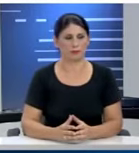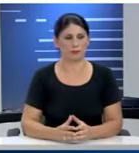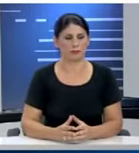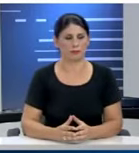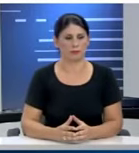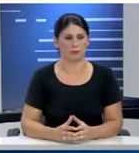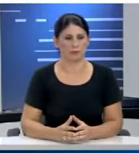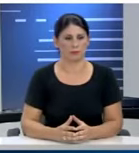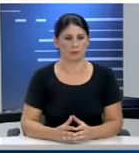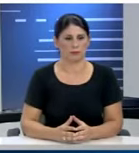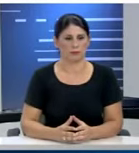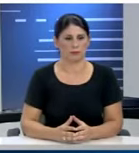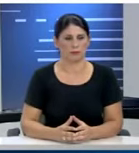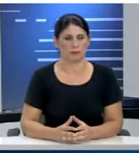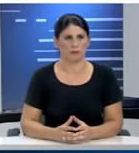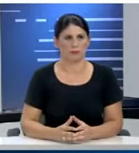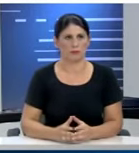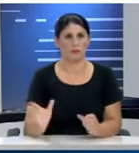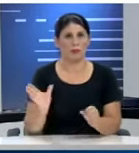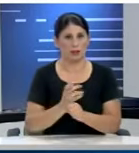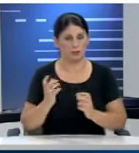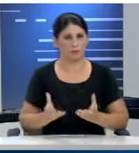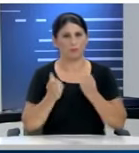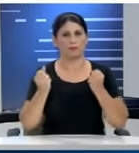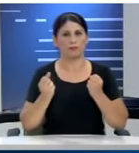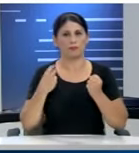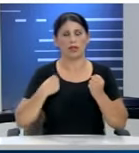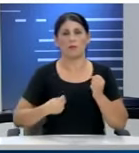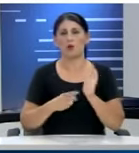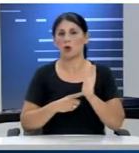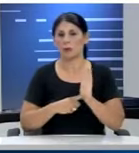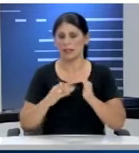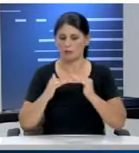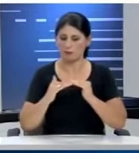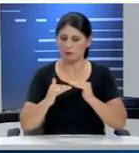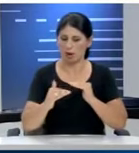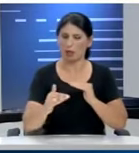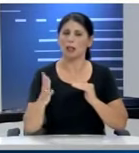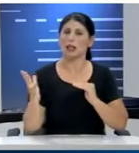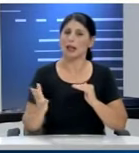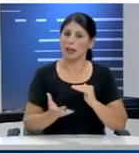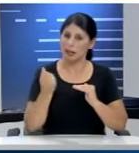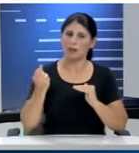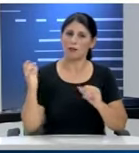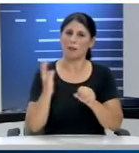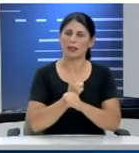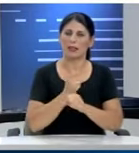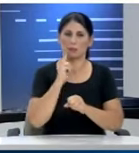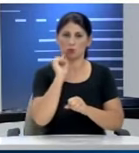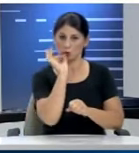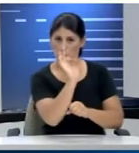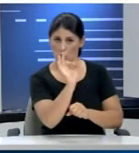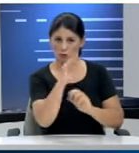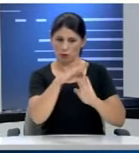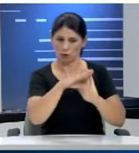Γιατί καταφέραμε να διασφαλίσουμε τη δημοσιονομική σταθερότητα, καταφέραμε να πετυχαίνουμε τους στόχους